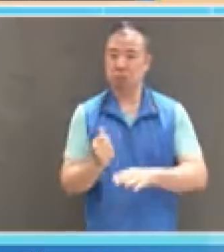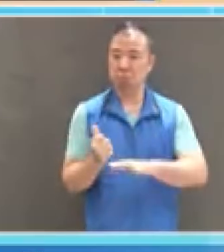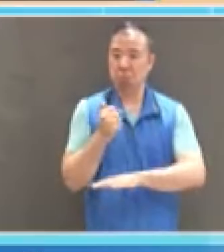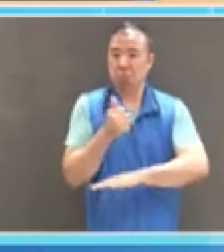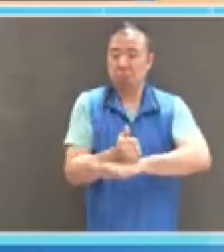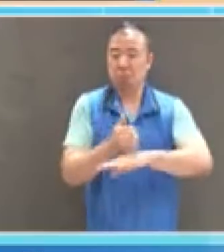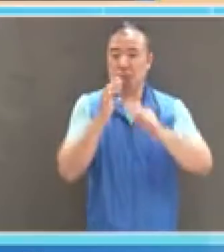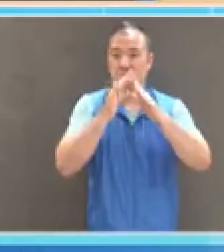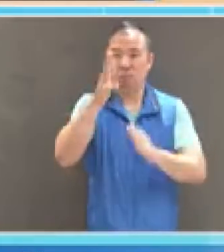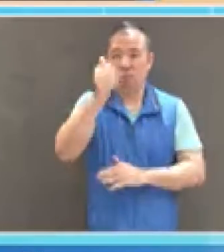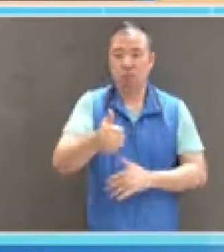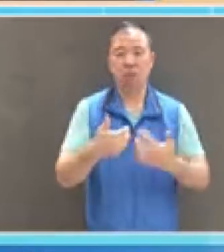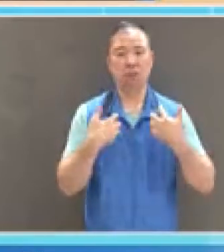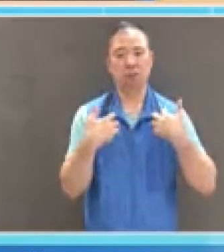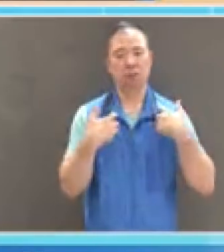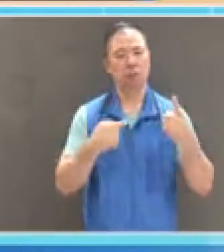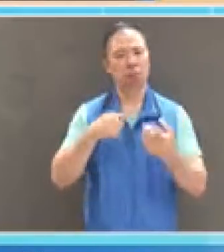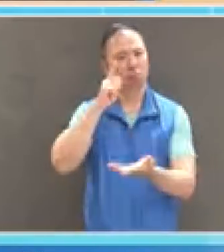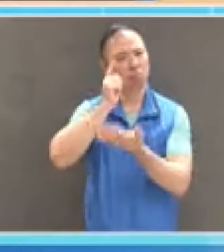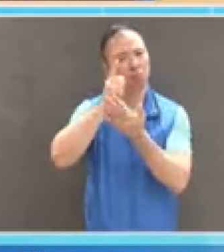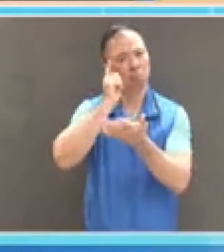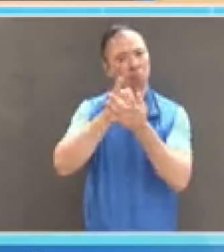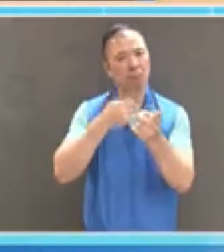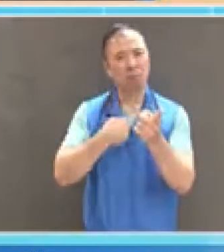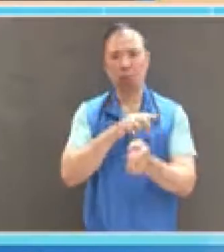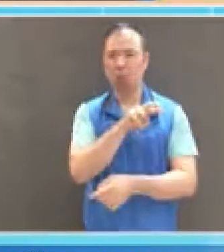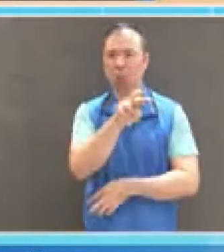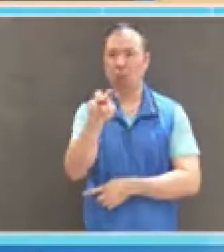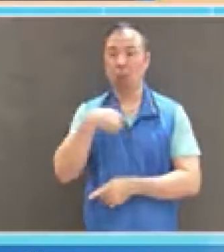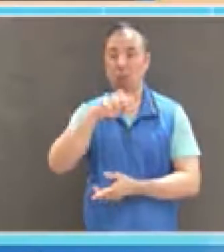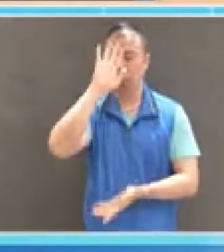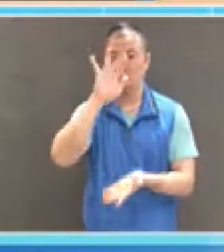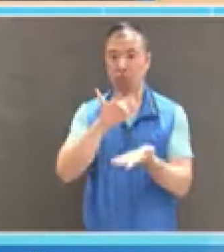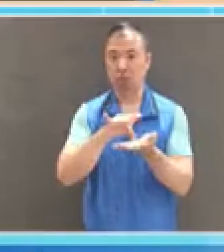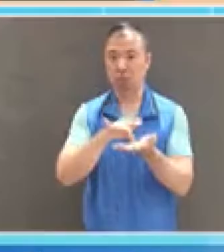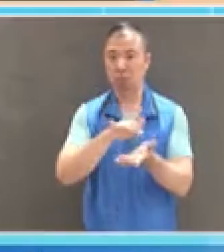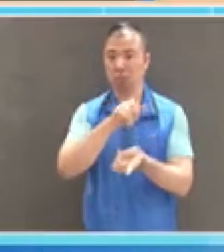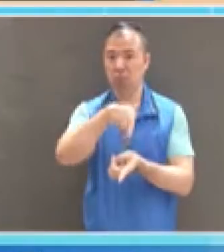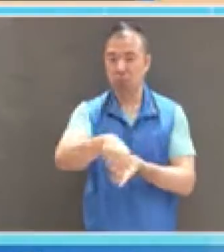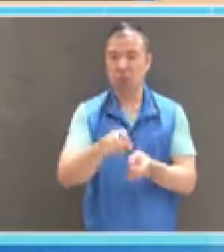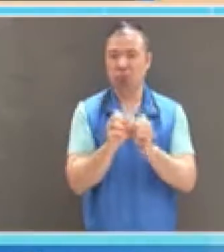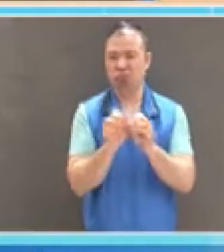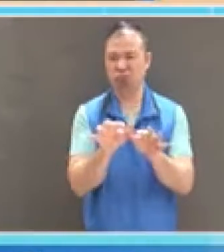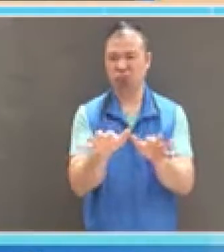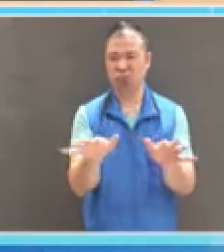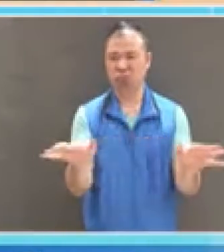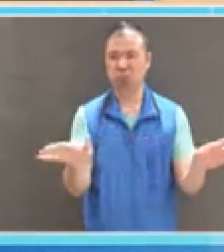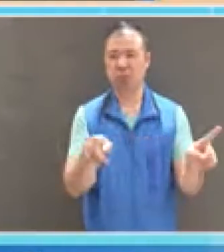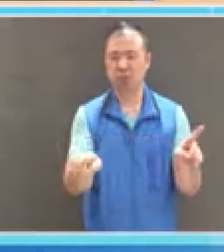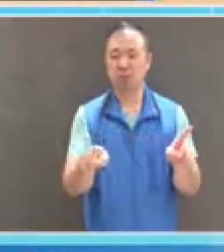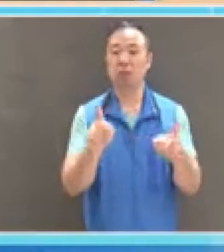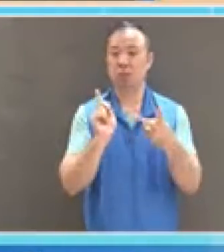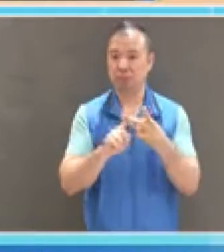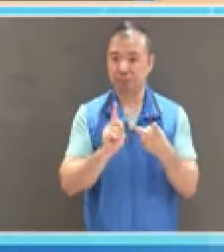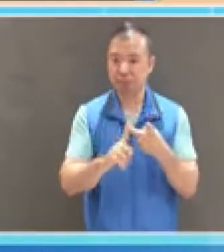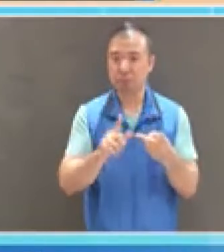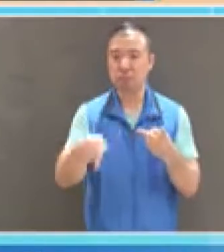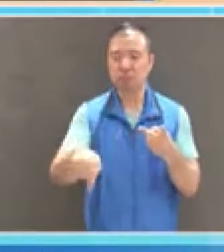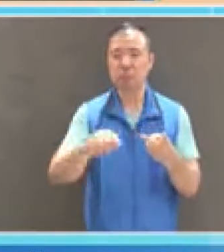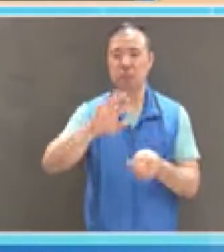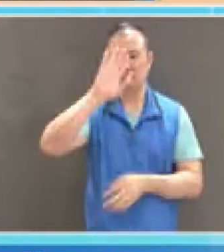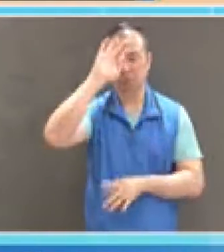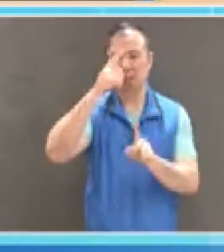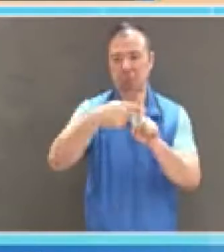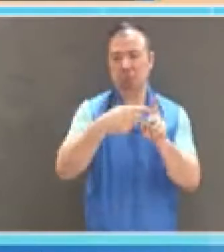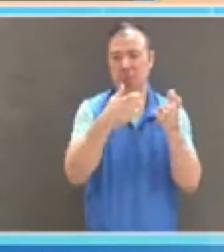家看到咱。这么多病毒在我们的这个地方，又看到我们这么多重症跟我